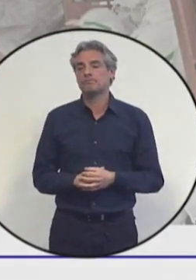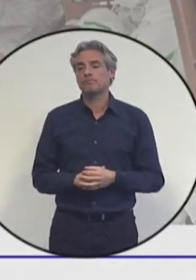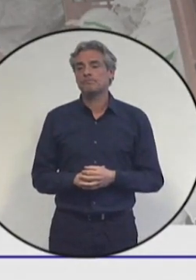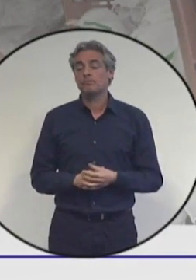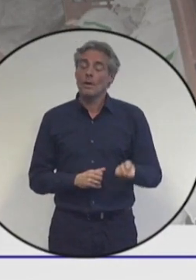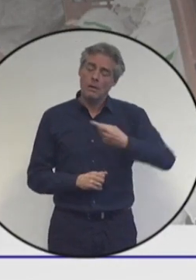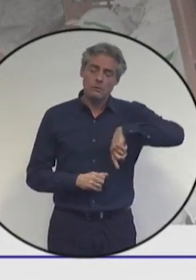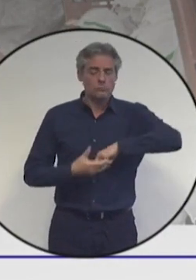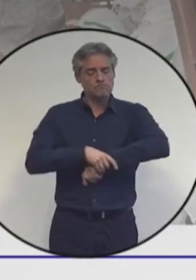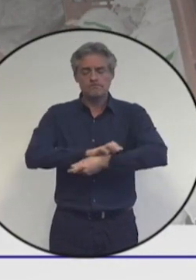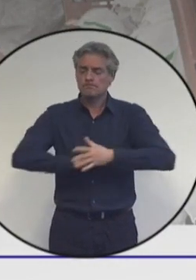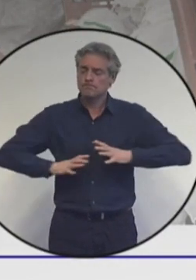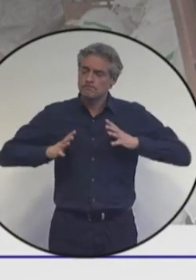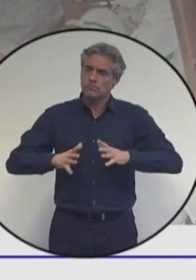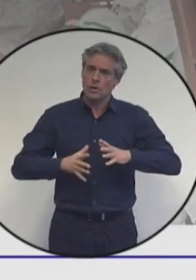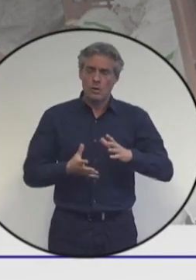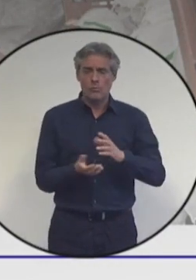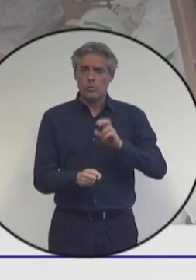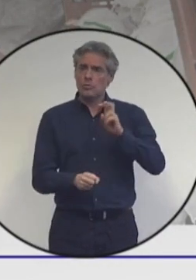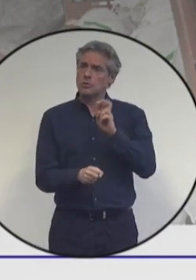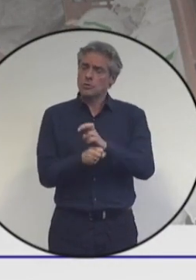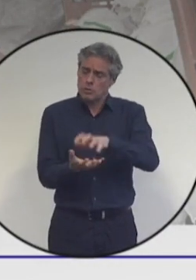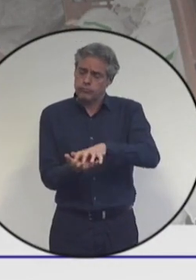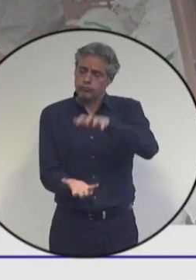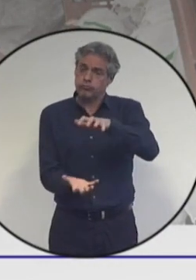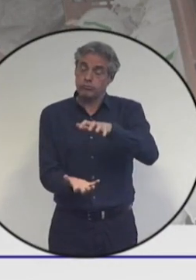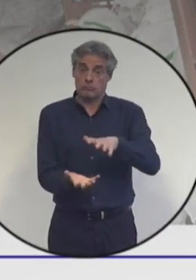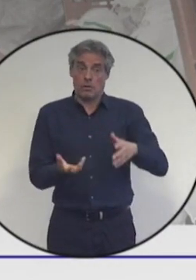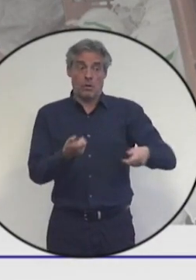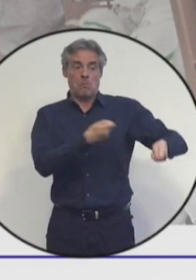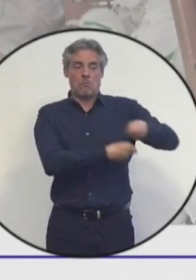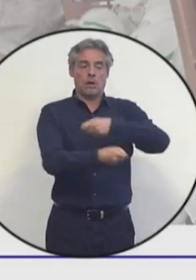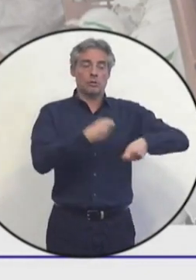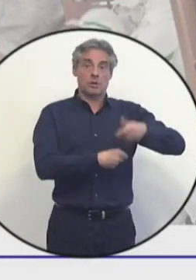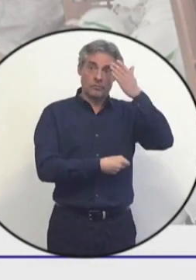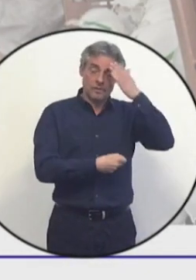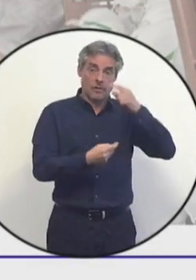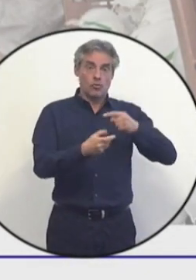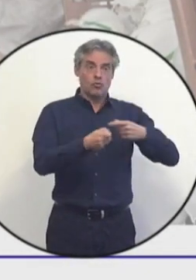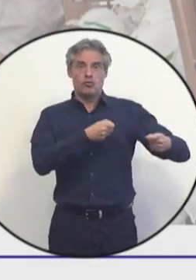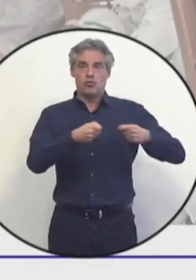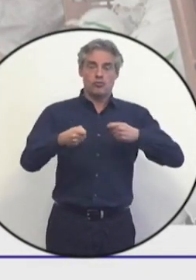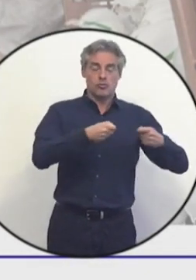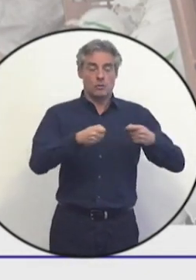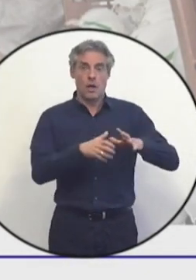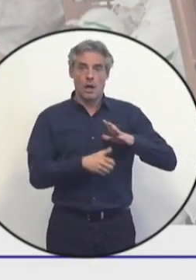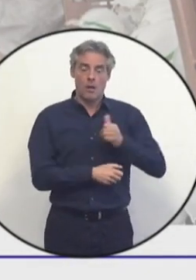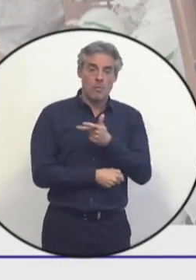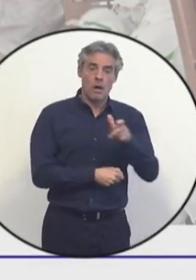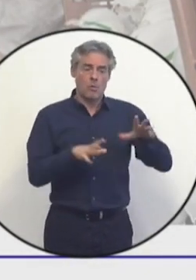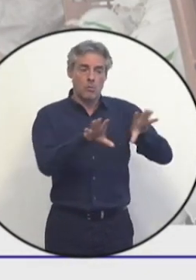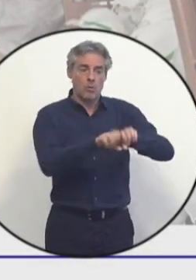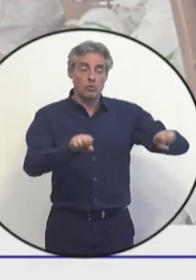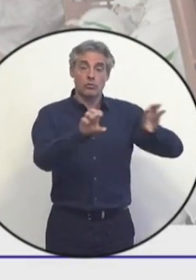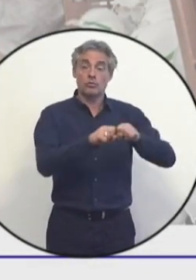nous avons tout mis en oeuvre pour augmenter notre stock dans un marché vous le savez extrêmement tendu où une grande partie la production